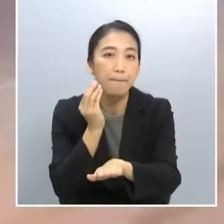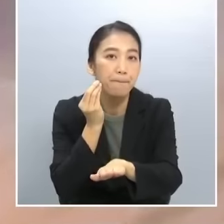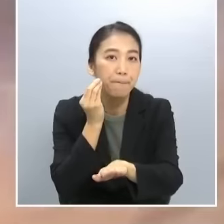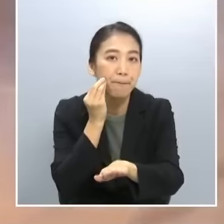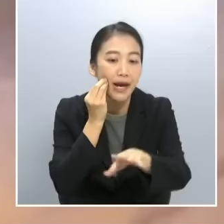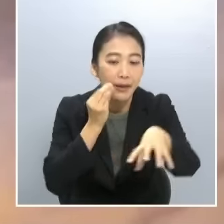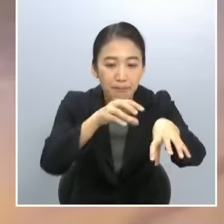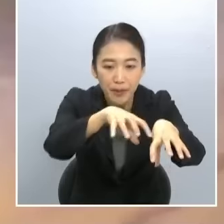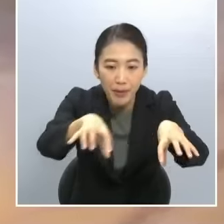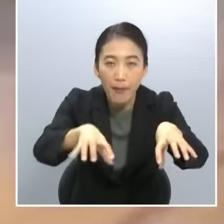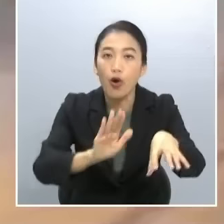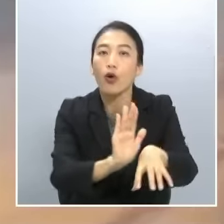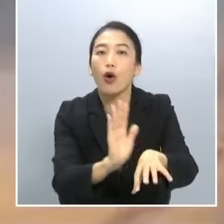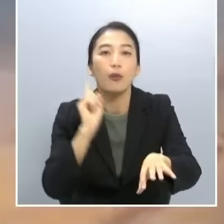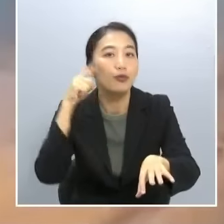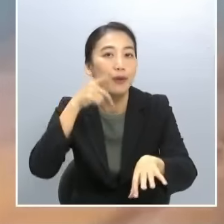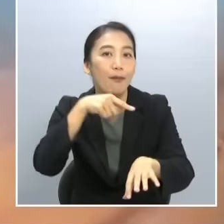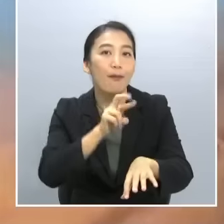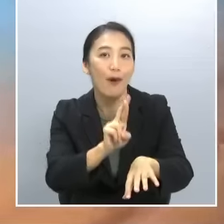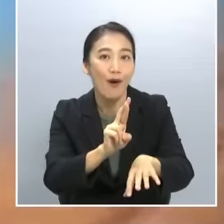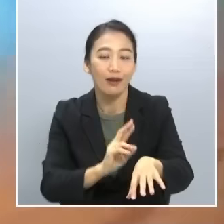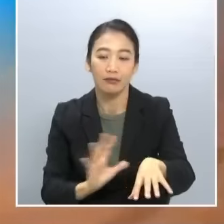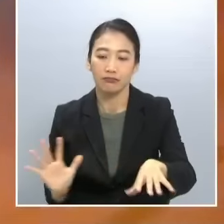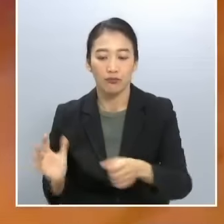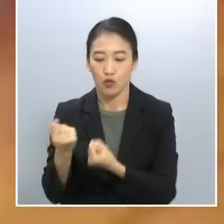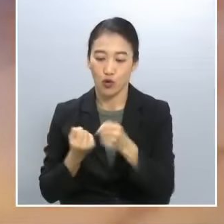ในใหม่อื